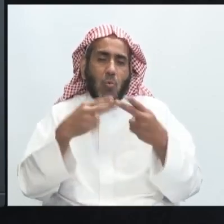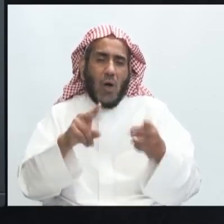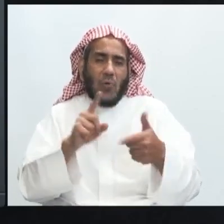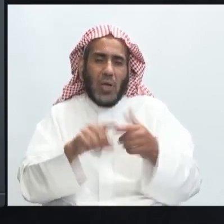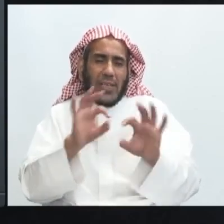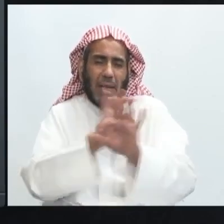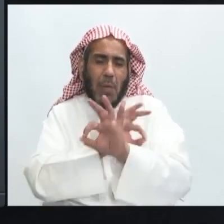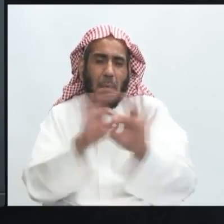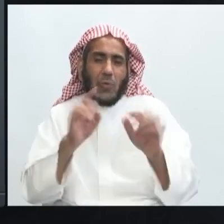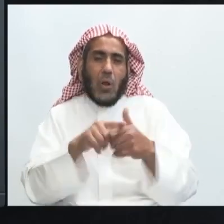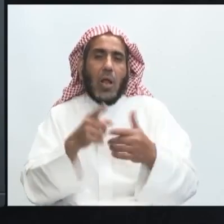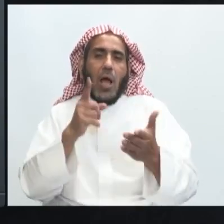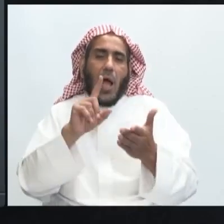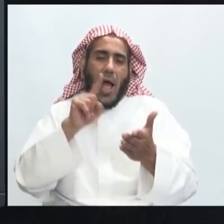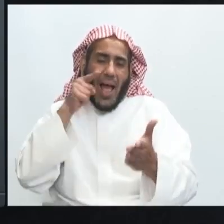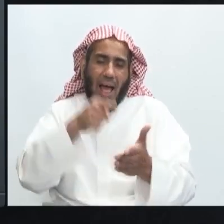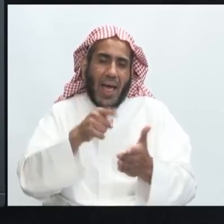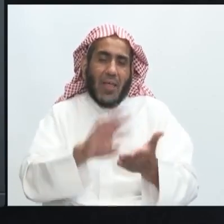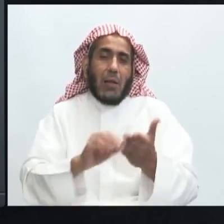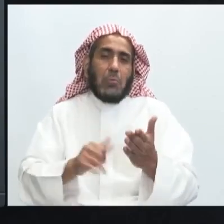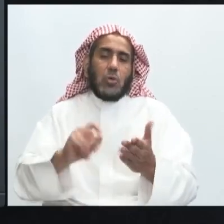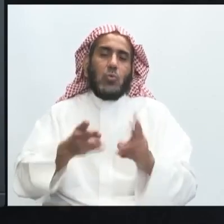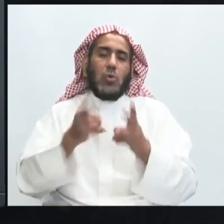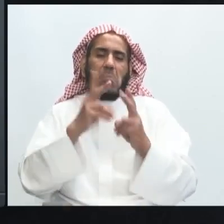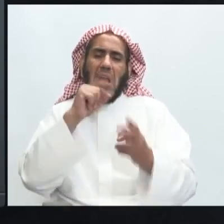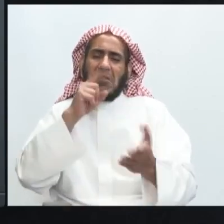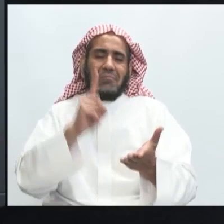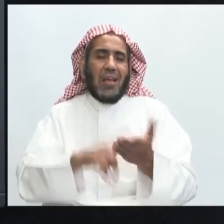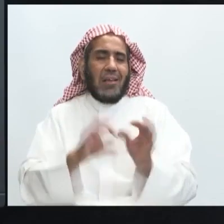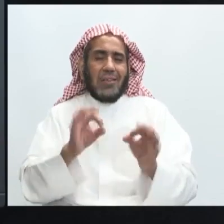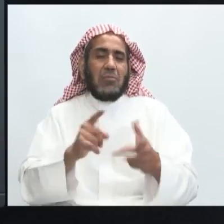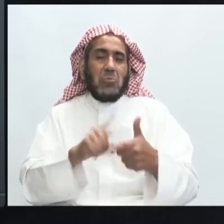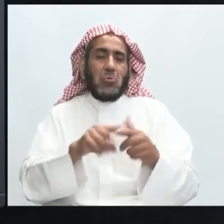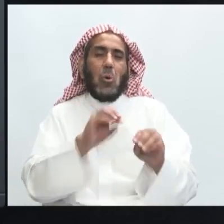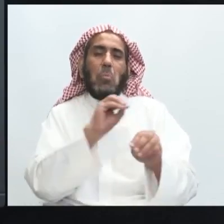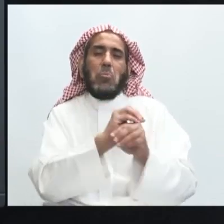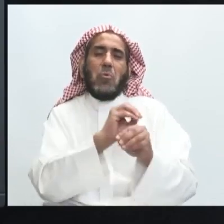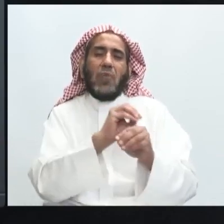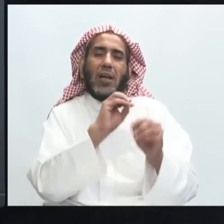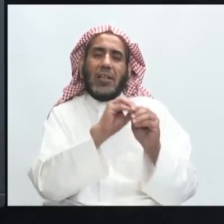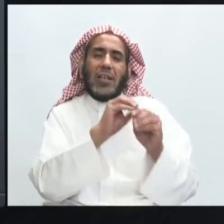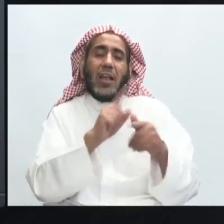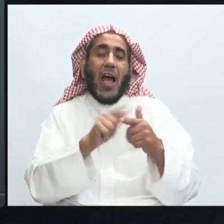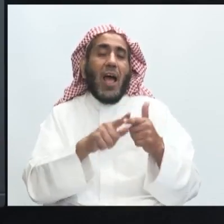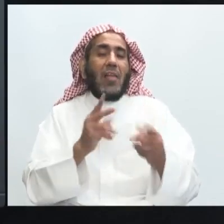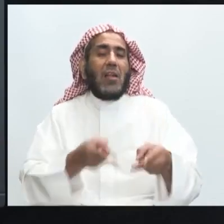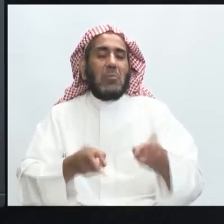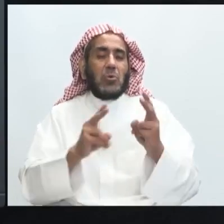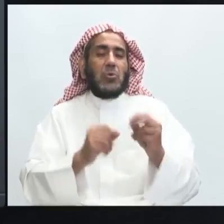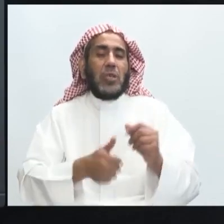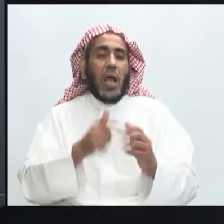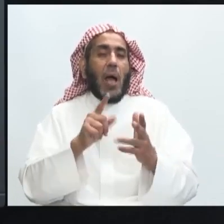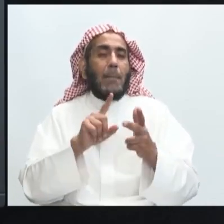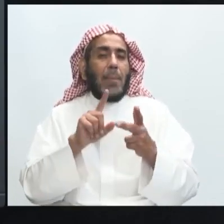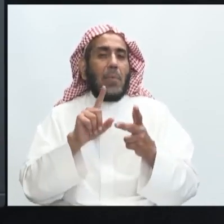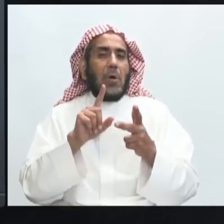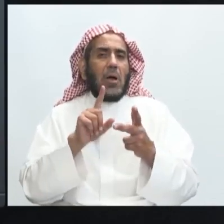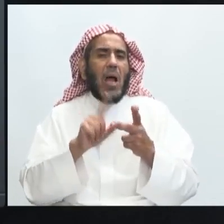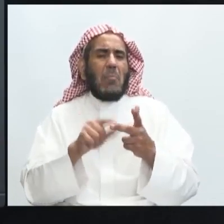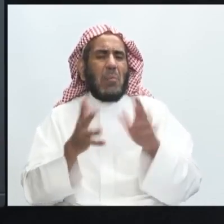يوافقك تماما تقول هذا مشروع ناجح ما يحتاج الى تاكيد اكثر فقط تخبره بي بان هذا المشروع ناجح اما